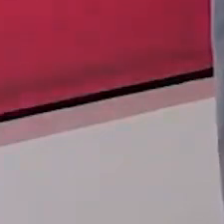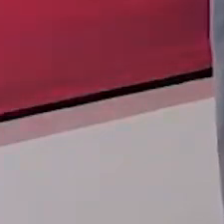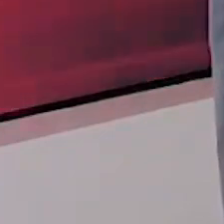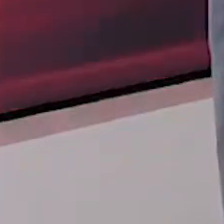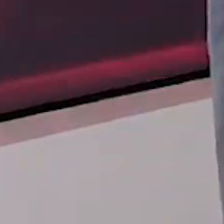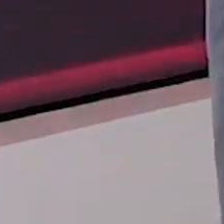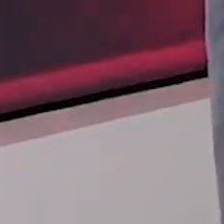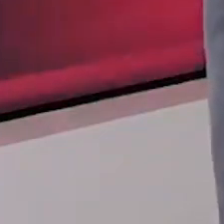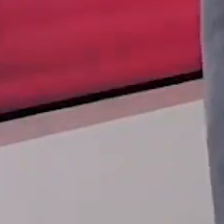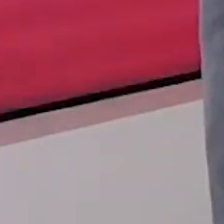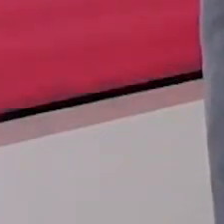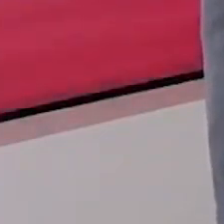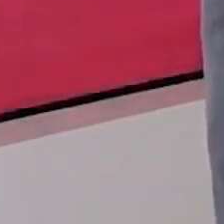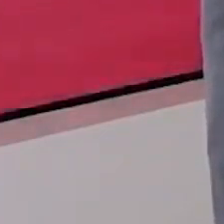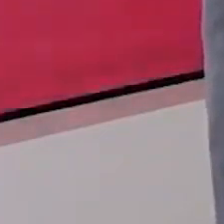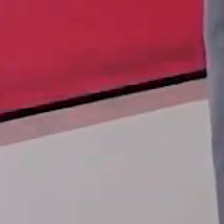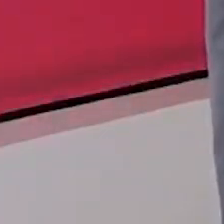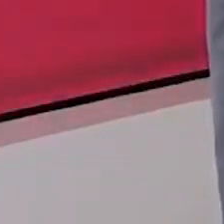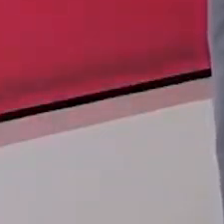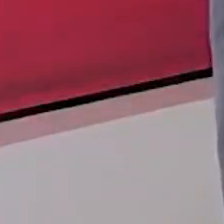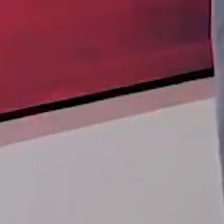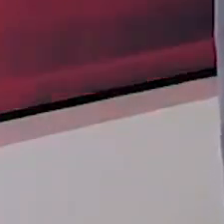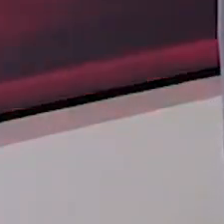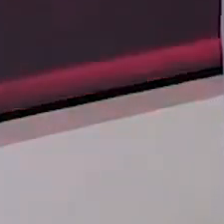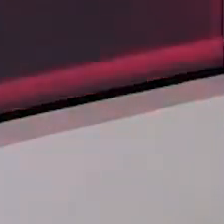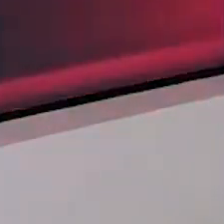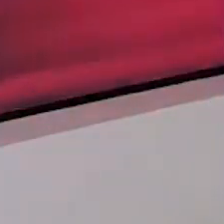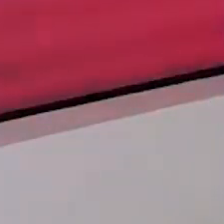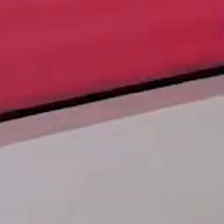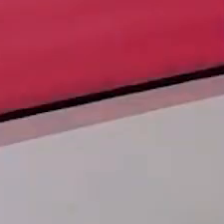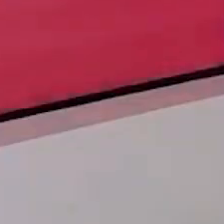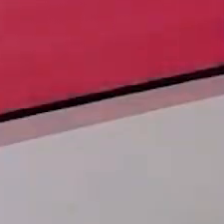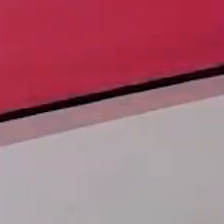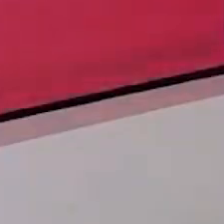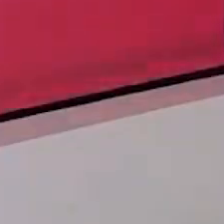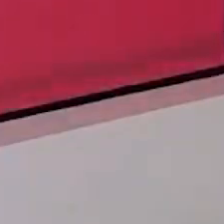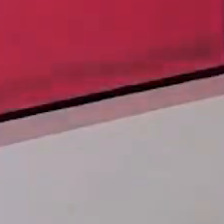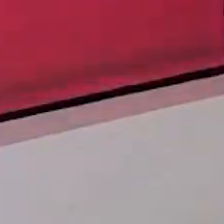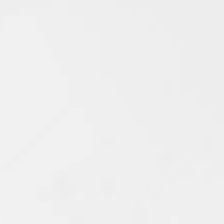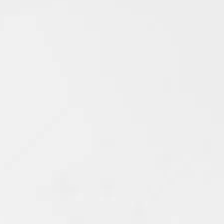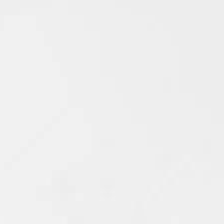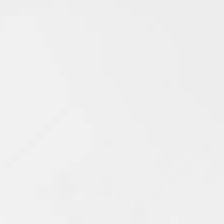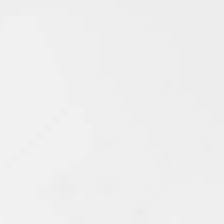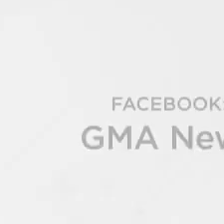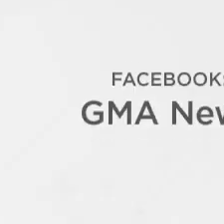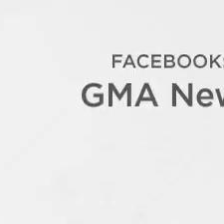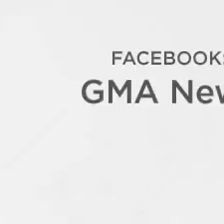kami sa GMA Pinoy TV at sa www.gmanews.tv.